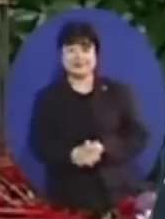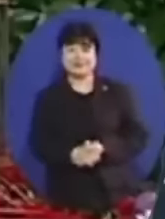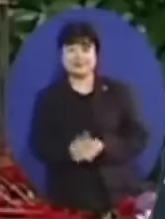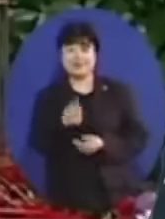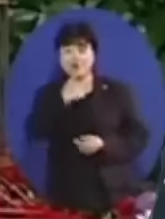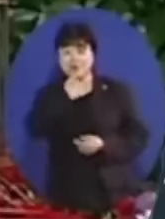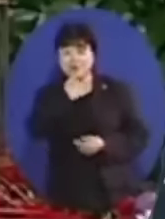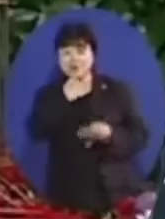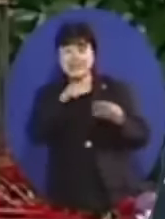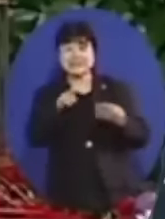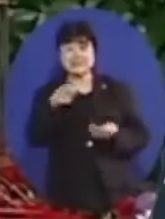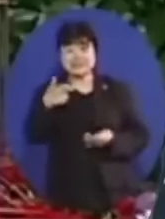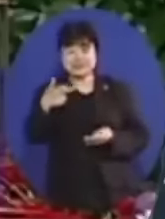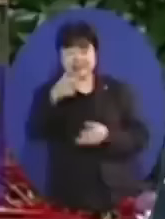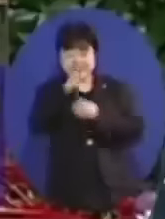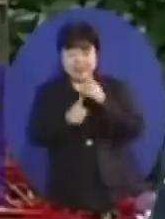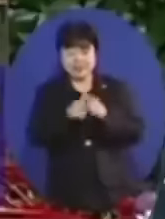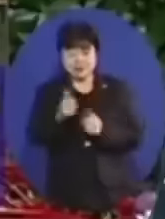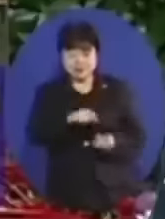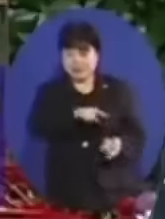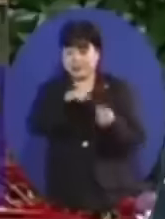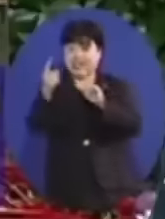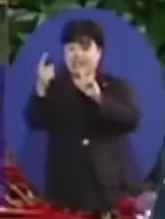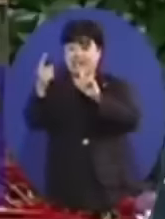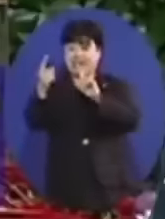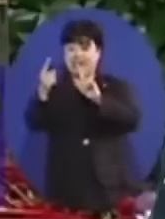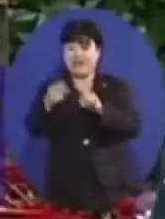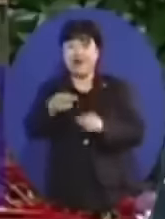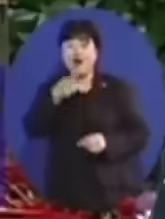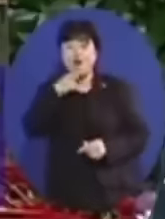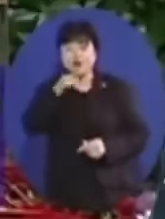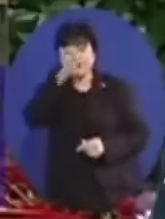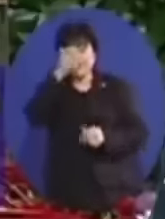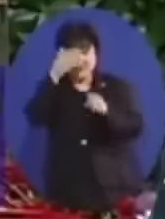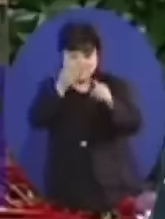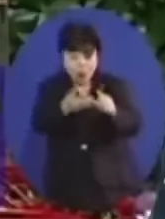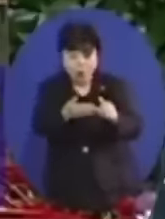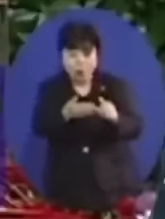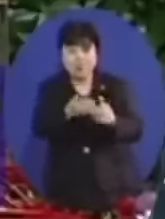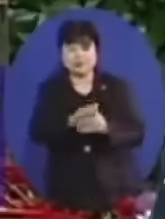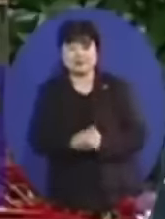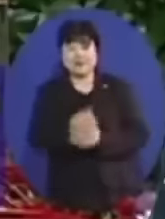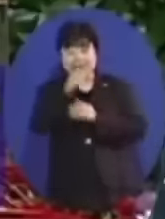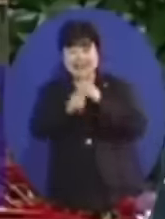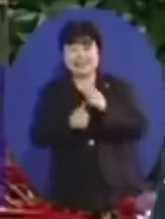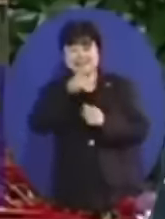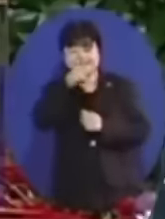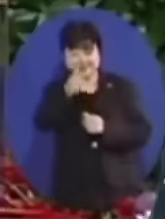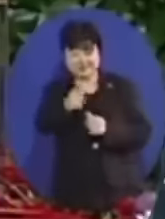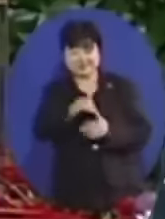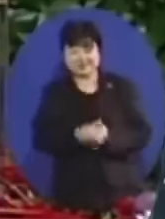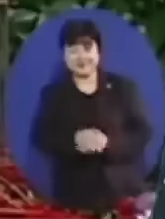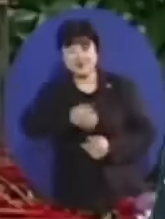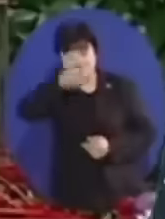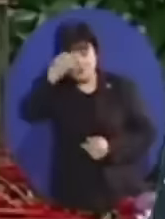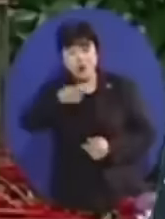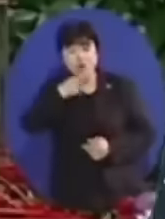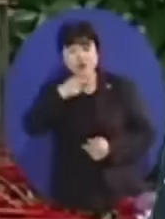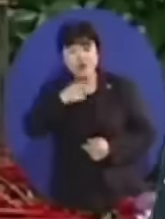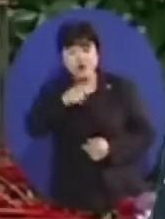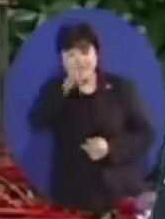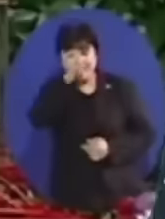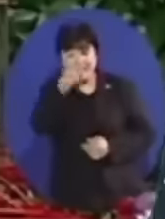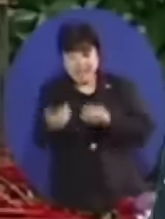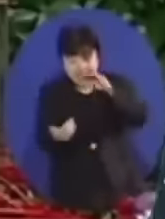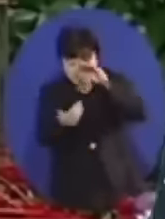로마서 4장 17절에 하나님은 죽은 자를 살리시며 없는 것을 있는 것으로 부르시는 하나님이라. 바로 꿈입니다. 없는 것이